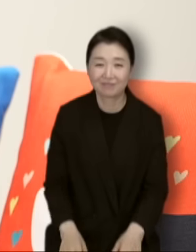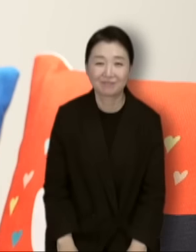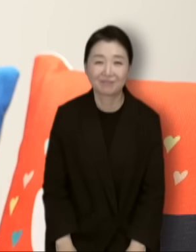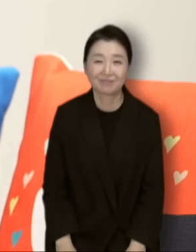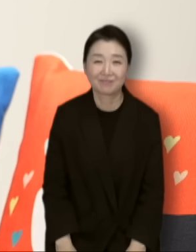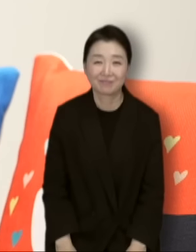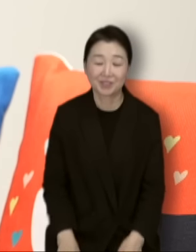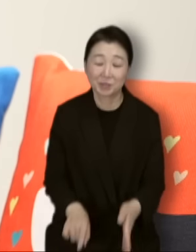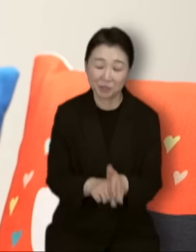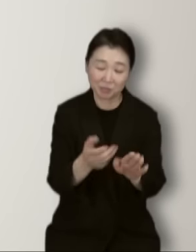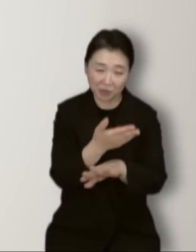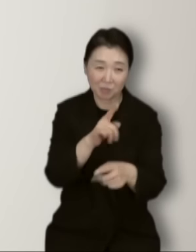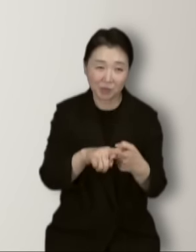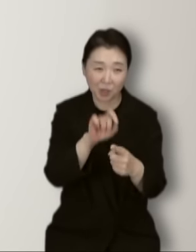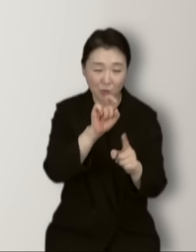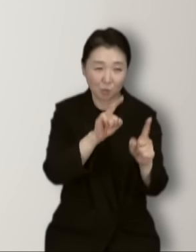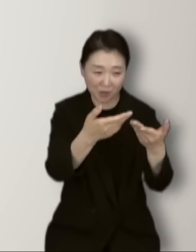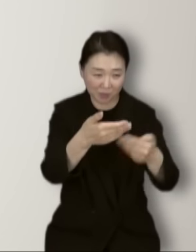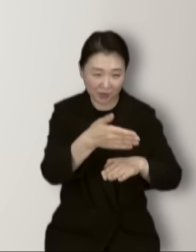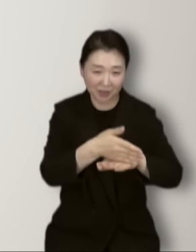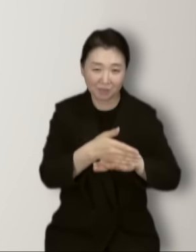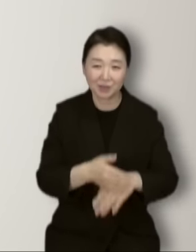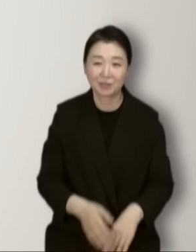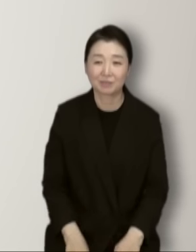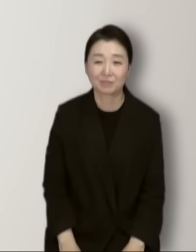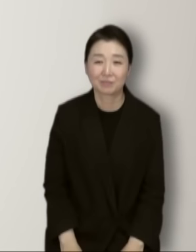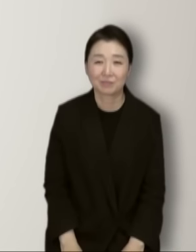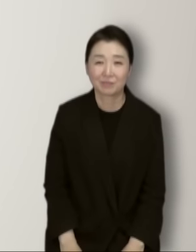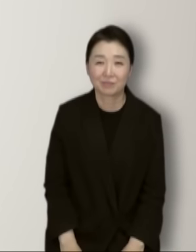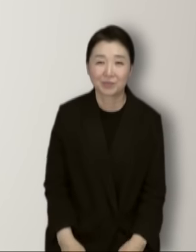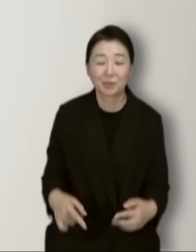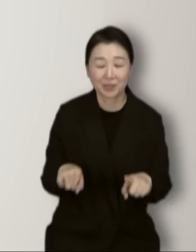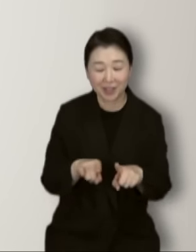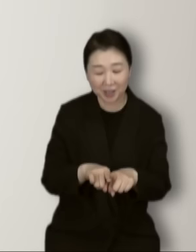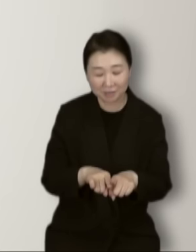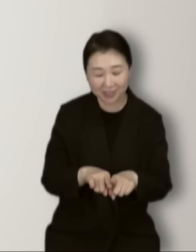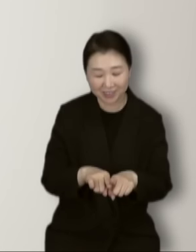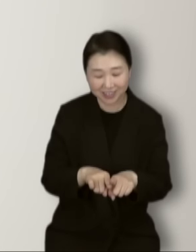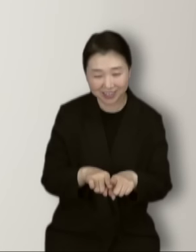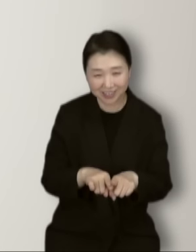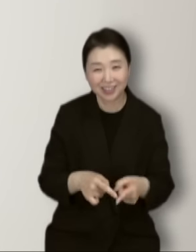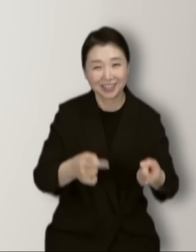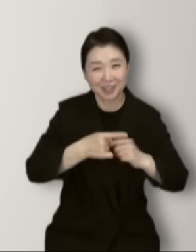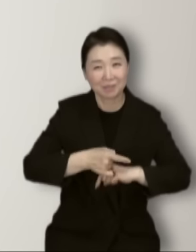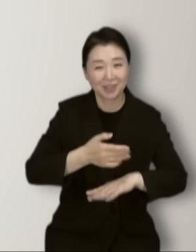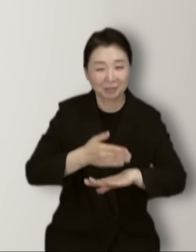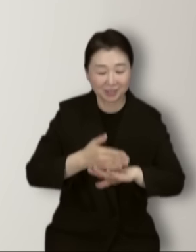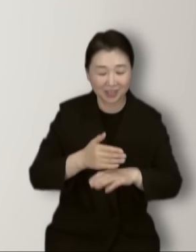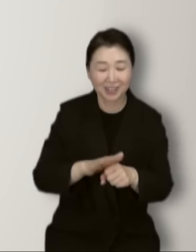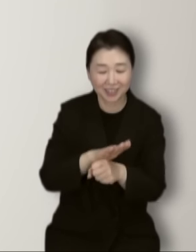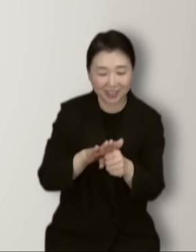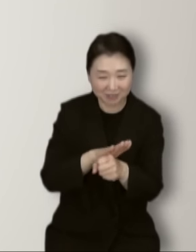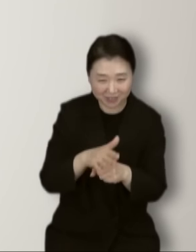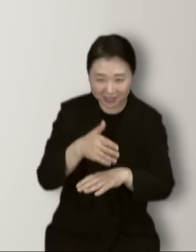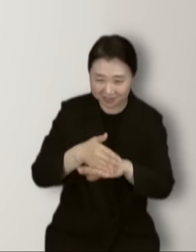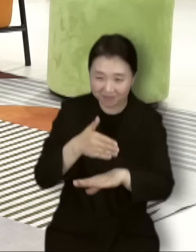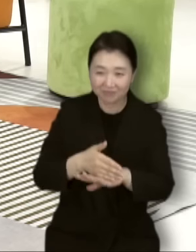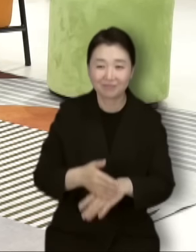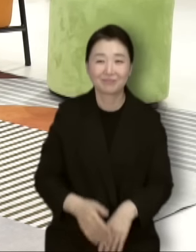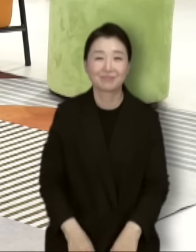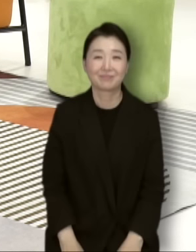거죠 믿음의 선배로서 너무 좋은 말씀 들려 주셔서 너무 감사드리고요 오늘 함께해서 너무 좋은 시간이었습니다 고맙습니다 주님 안에서